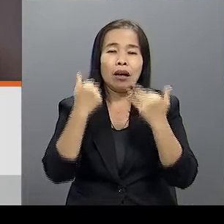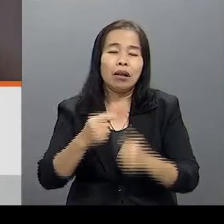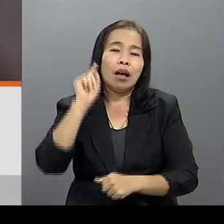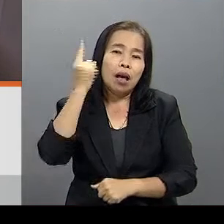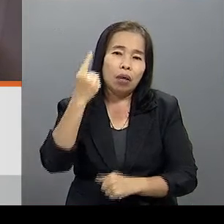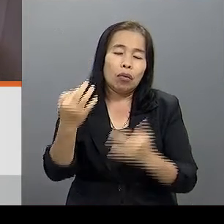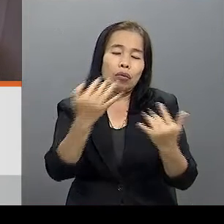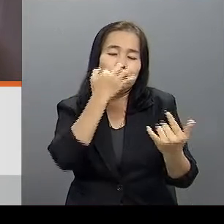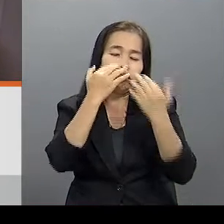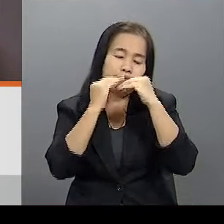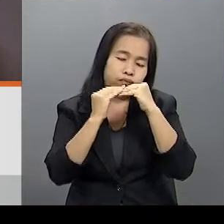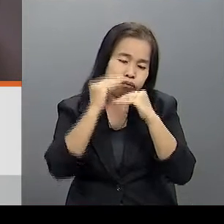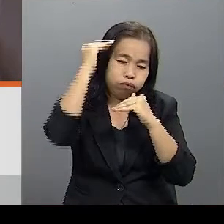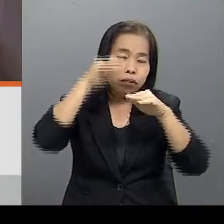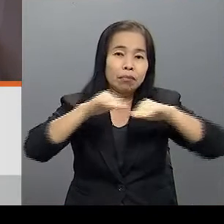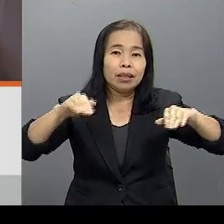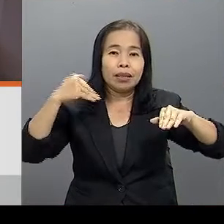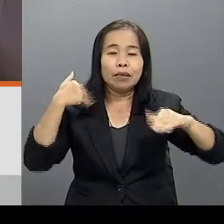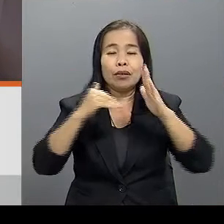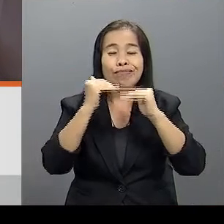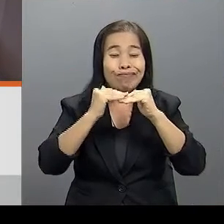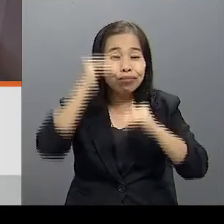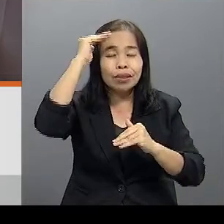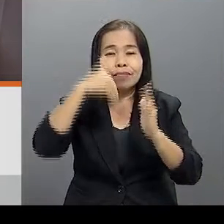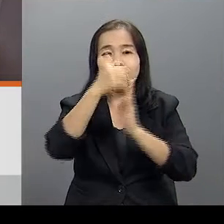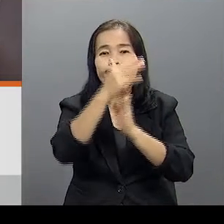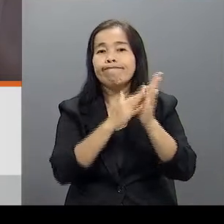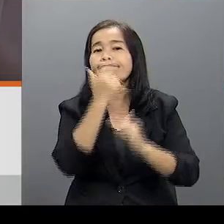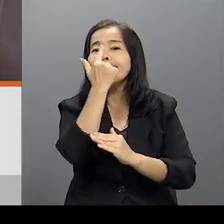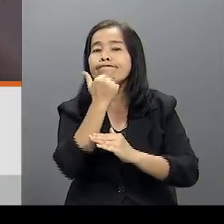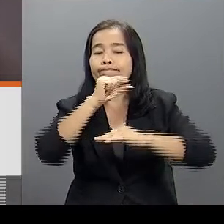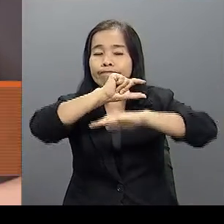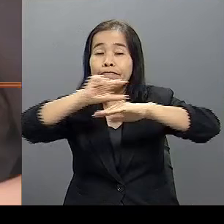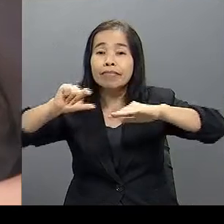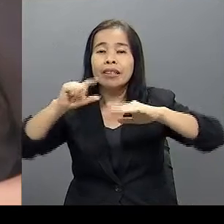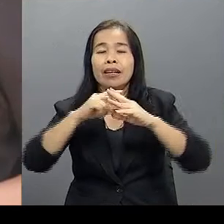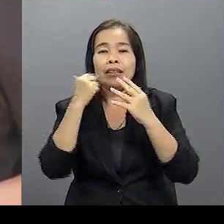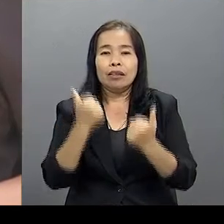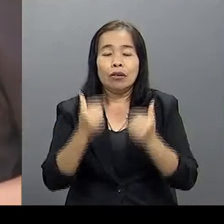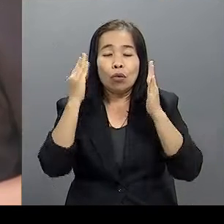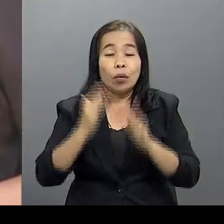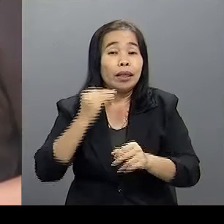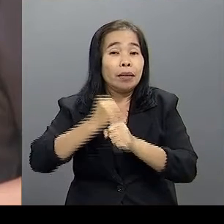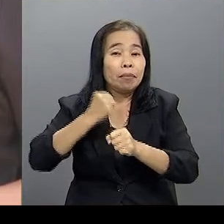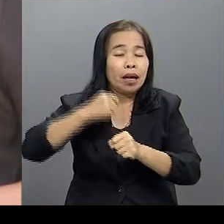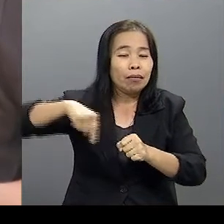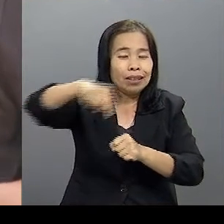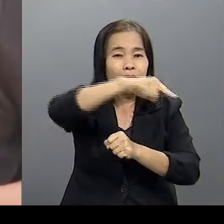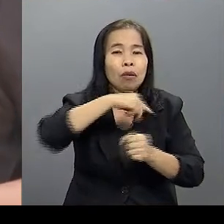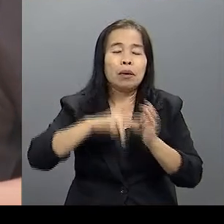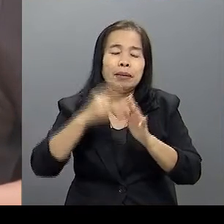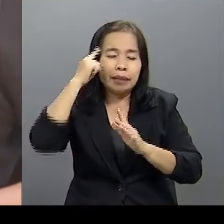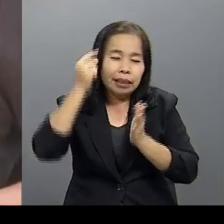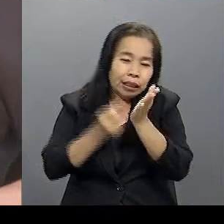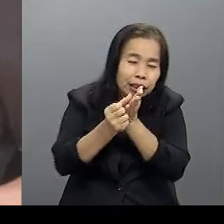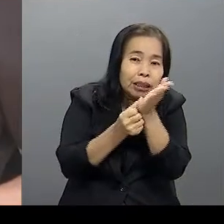ดยอยู่ในเกนระดับสีแดงทำให้จนที่ทุกฝ่ายทเกี่ยวข้องต้ระดมกำลงแ้ไขปัหาแม้ว่